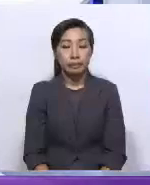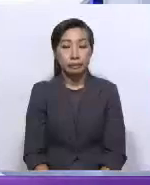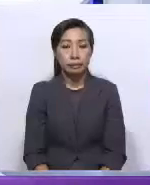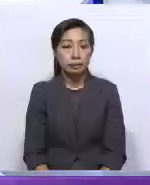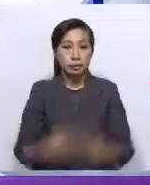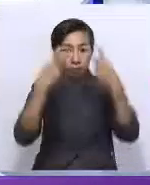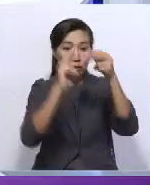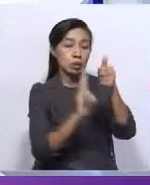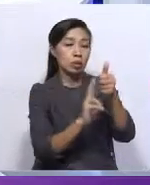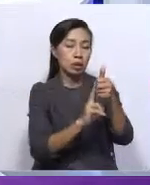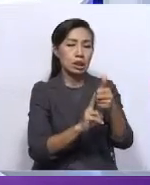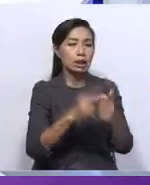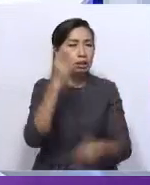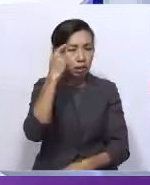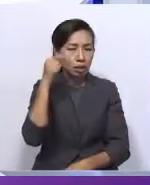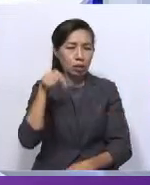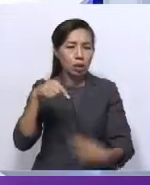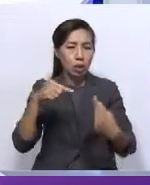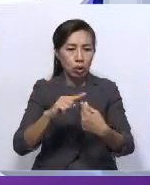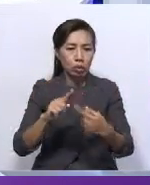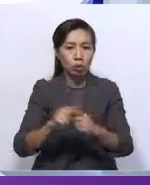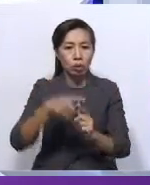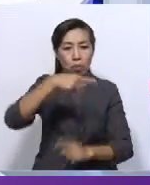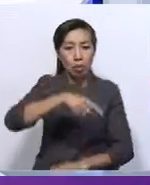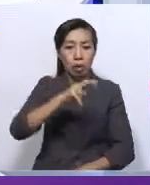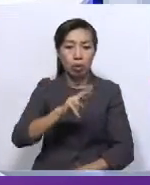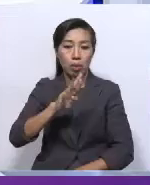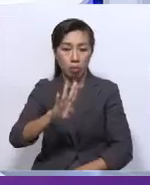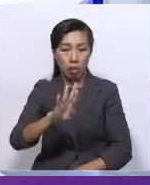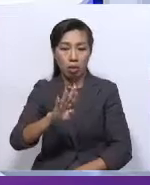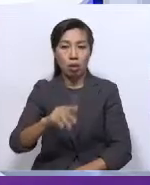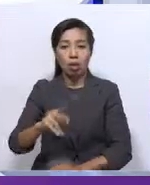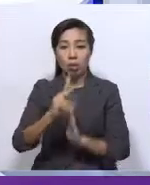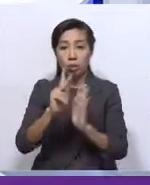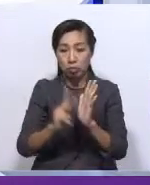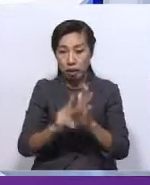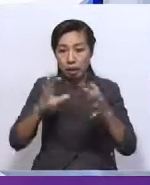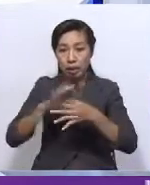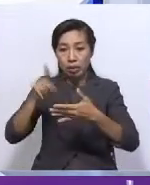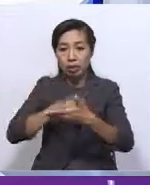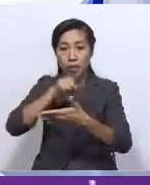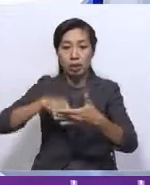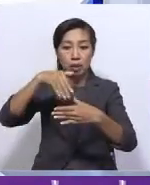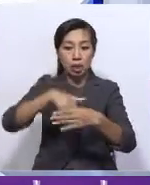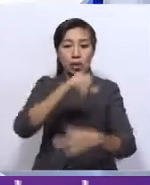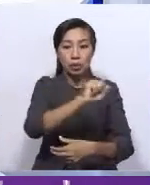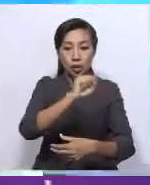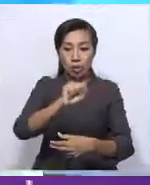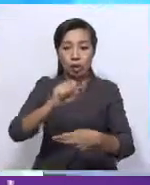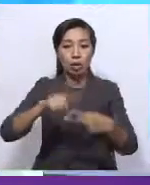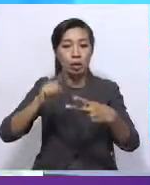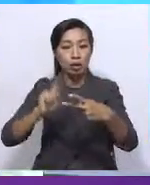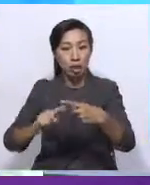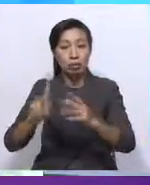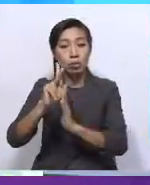ขณะที่ท่านรองนายกรัฐมนตรีก็เชื่อนะคะว่าการพิจารณาร่างพระราชบัญญัติประกาศรัฐธรรมนูญว่าด้วยการเลือกตั้งส.ส.รวมไปถึงการ